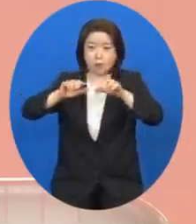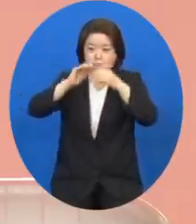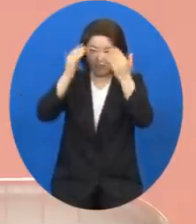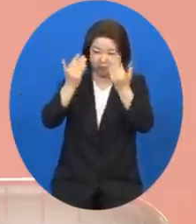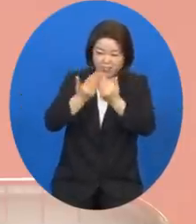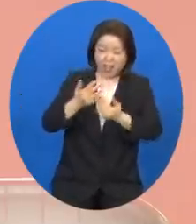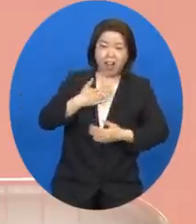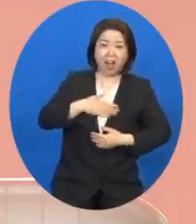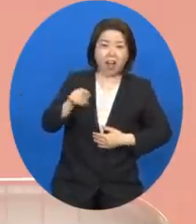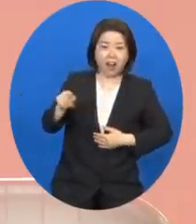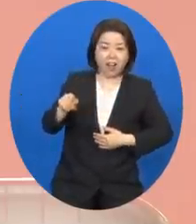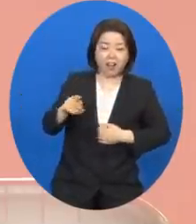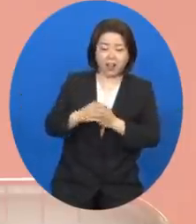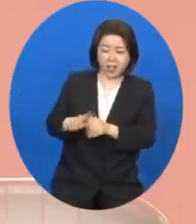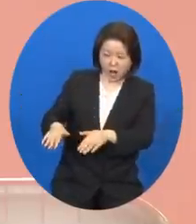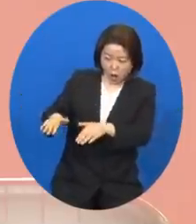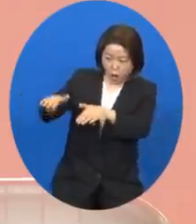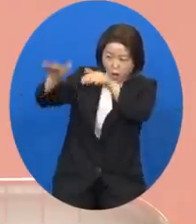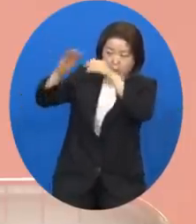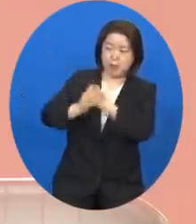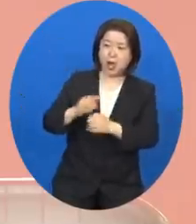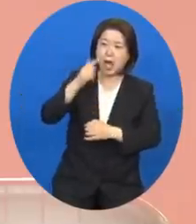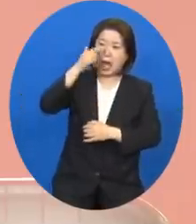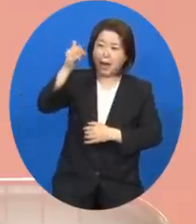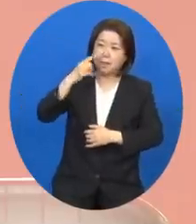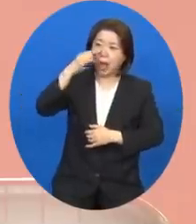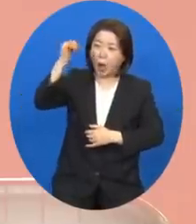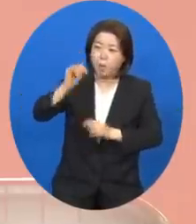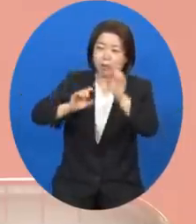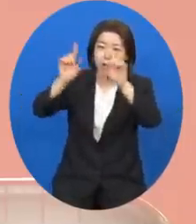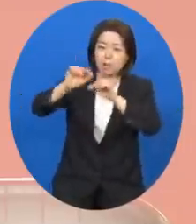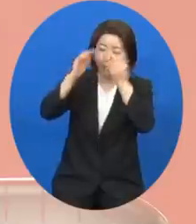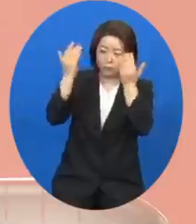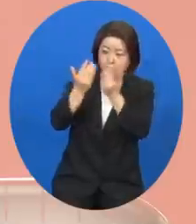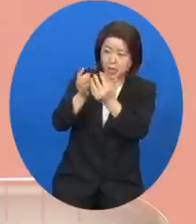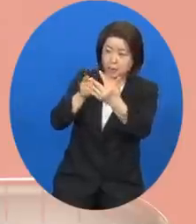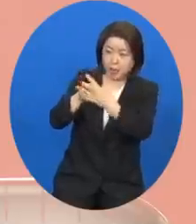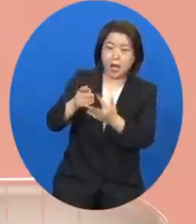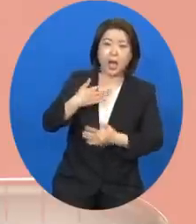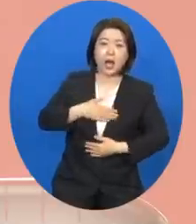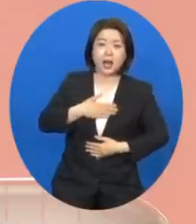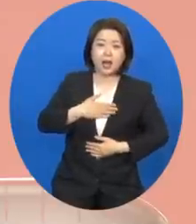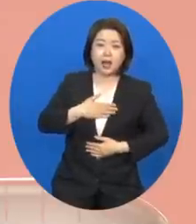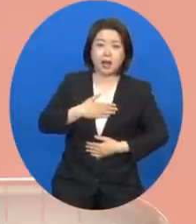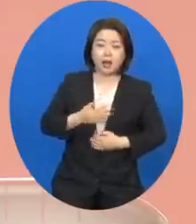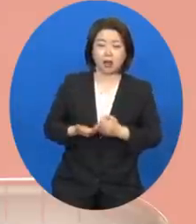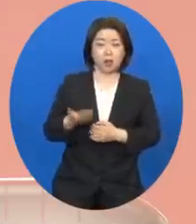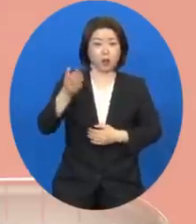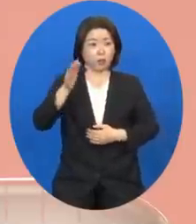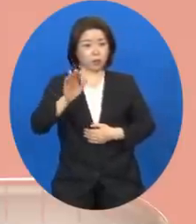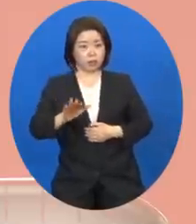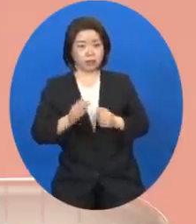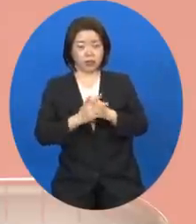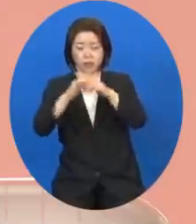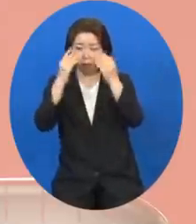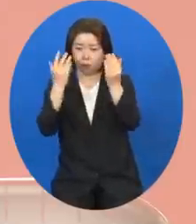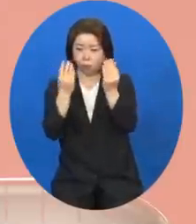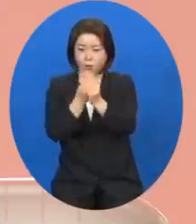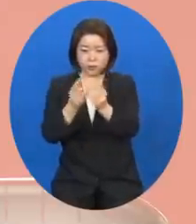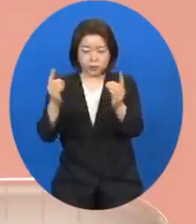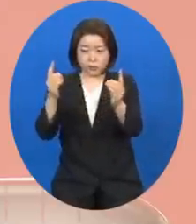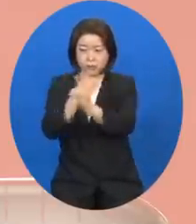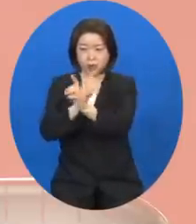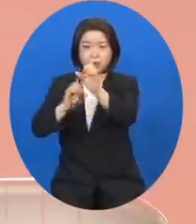어려서부터 다 보았잖아요. 우리 아빠는 이래, 우리 엄마는 저래. 그런데 완전히